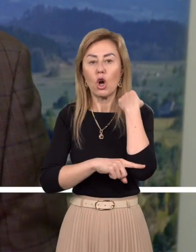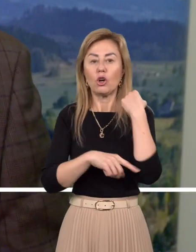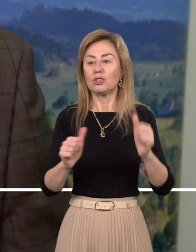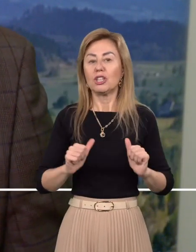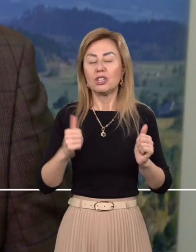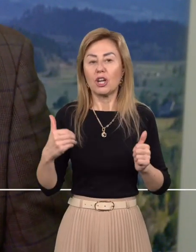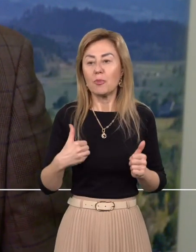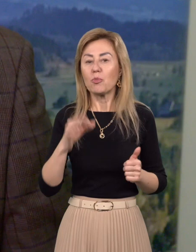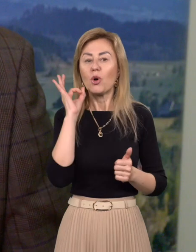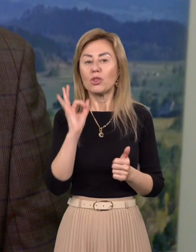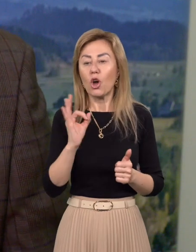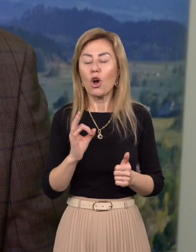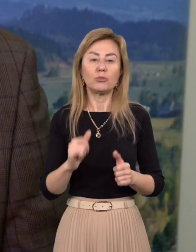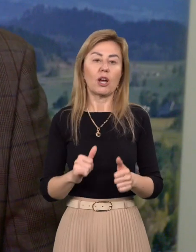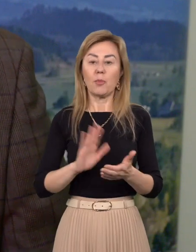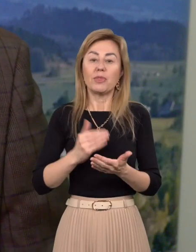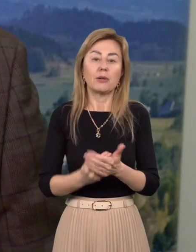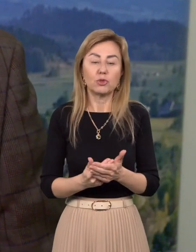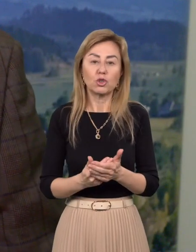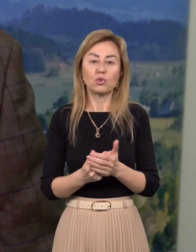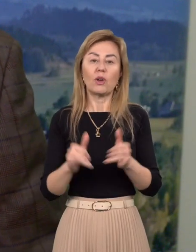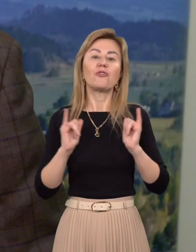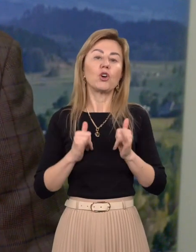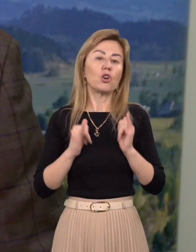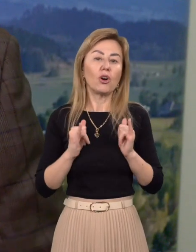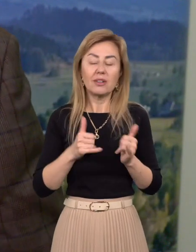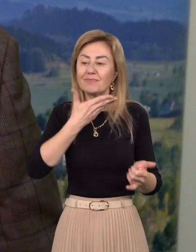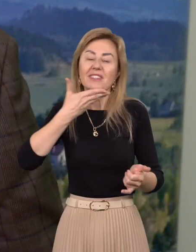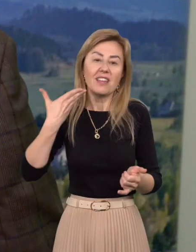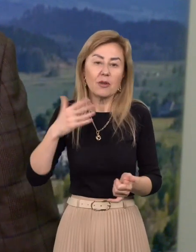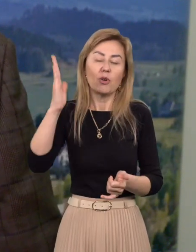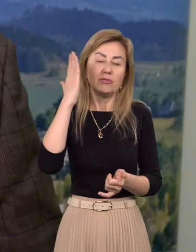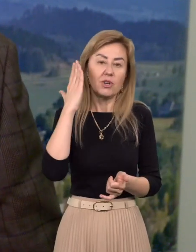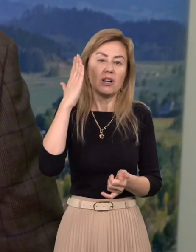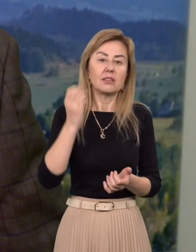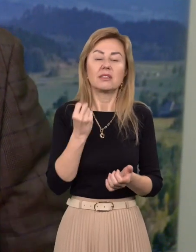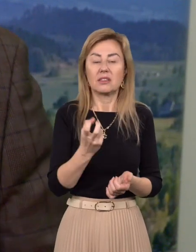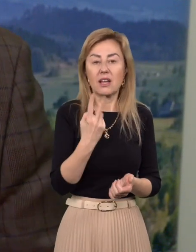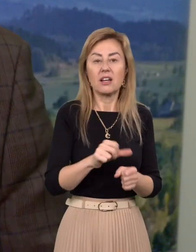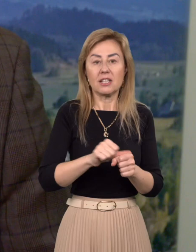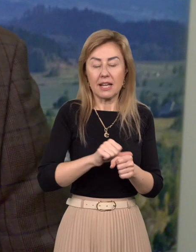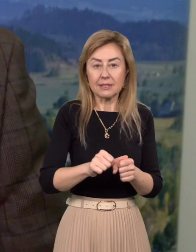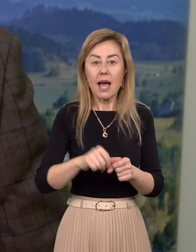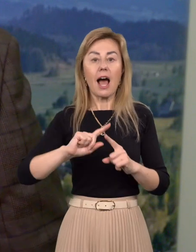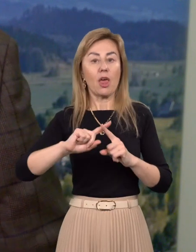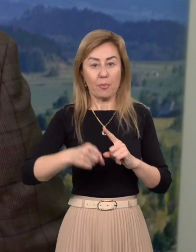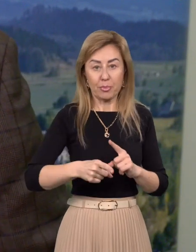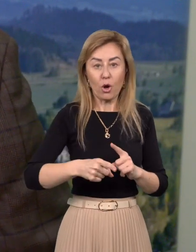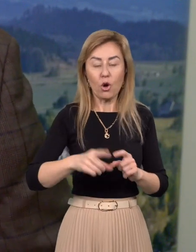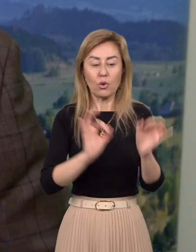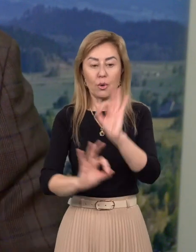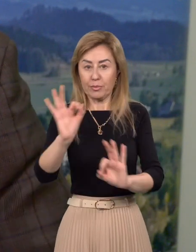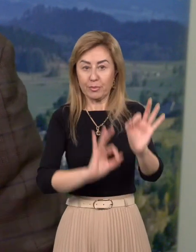zapewnia nawet odpowiedniej intymności dla pacjentek po tejże inwestycji, po oddaniu do